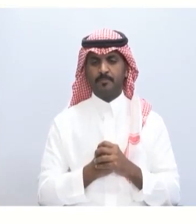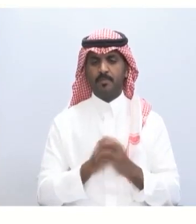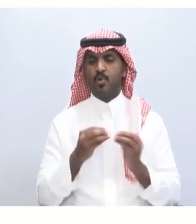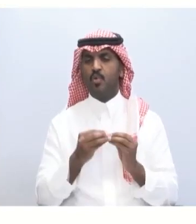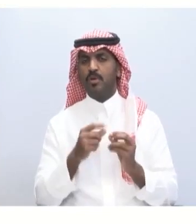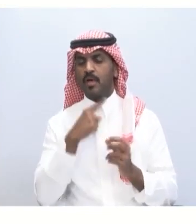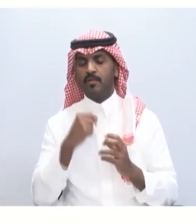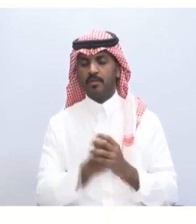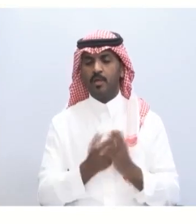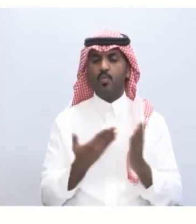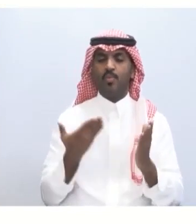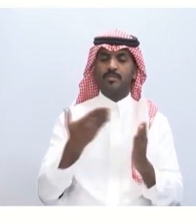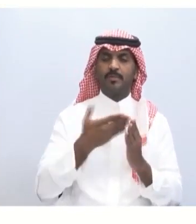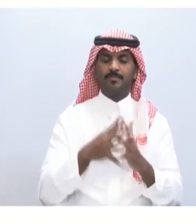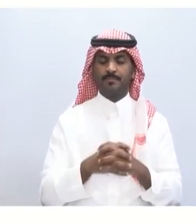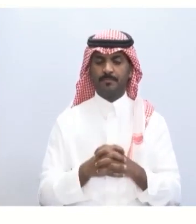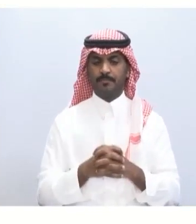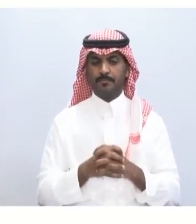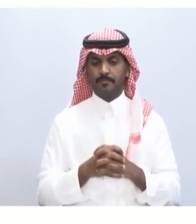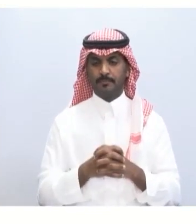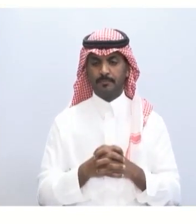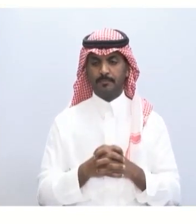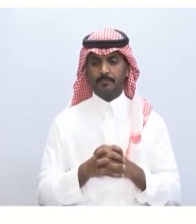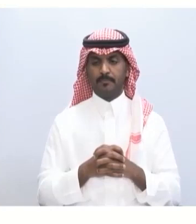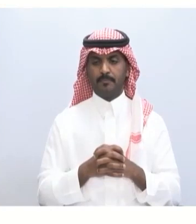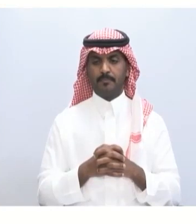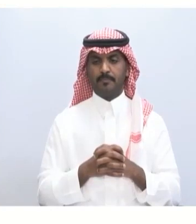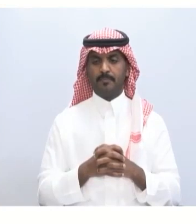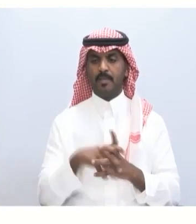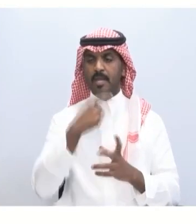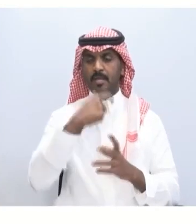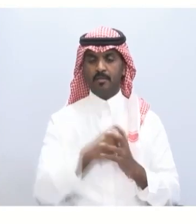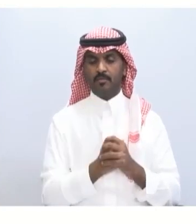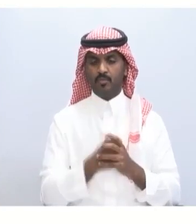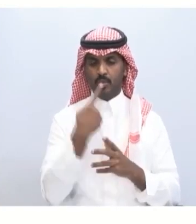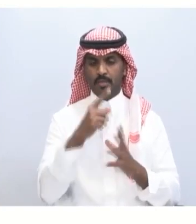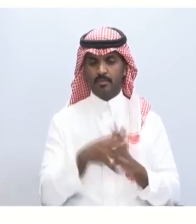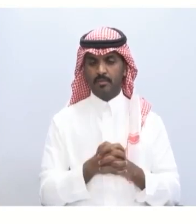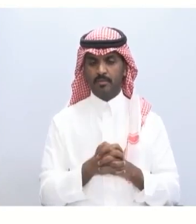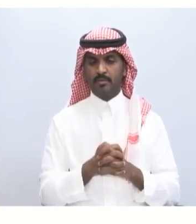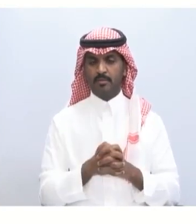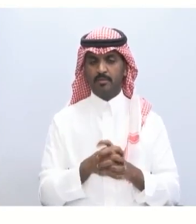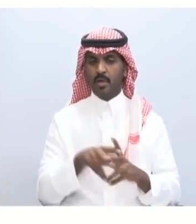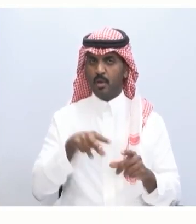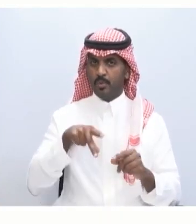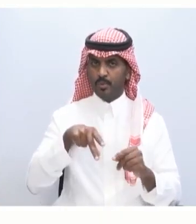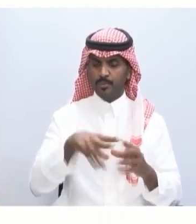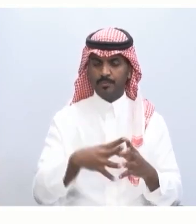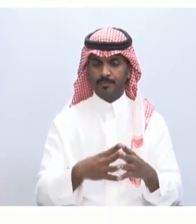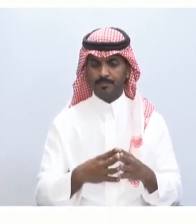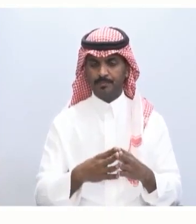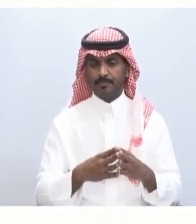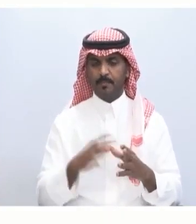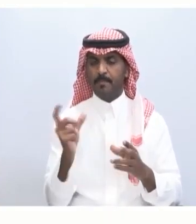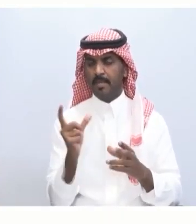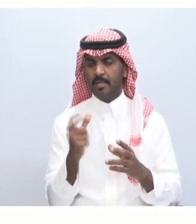الاخضر الى ان وصل احسنتم الى ان وصل الى الرياض نلاحظ تحركه